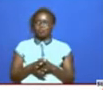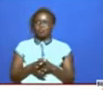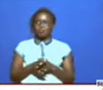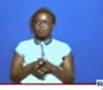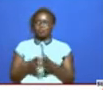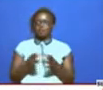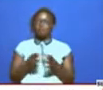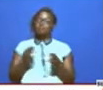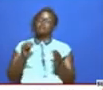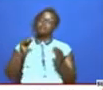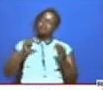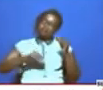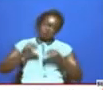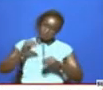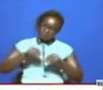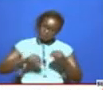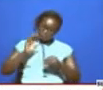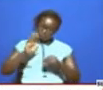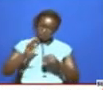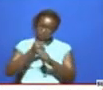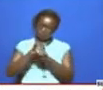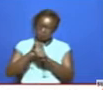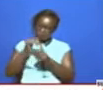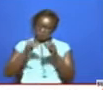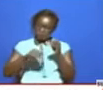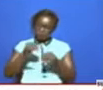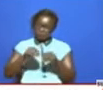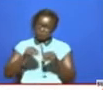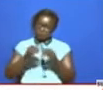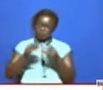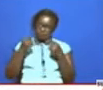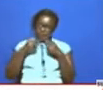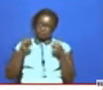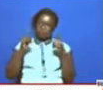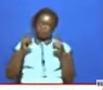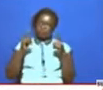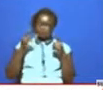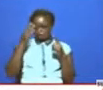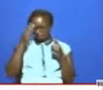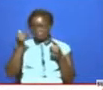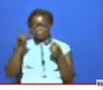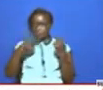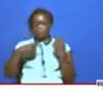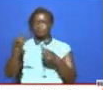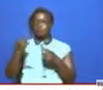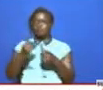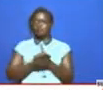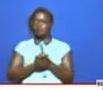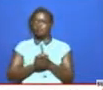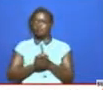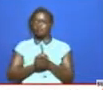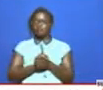tutakupigia kura, tutalinda kura na watakutangaza, kwa sababu utashinda. Naibu wa rais,